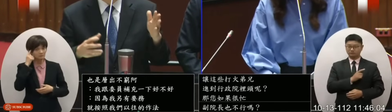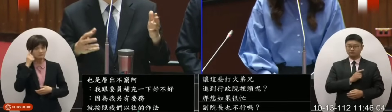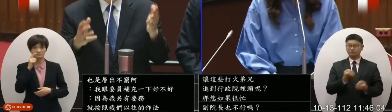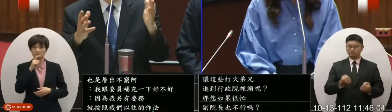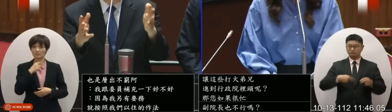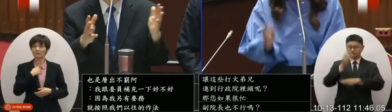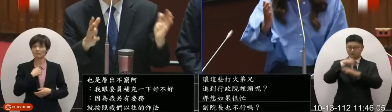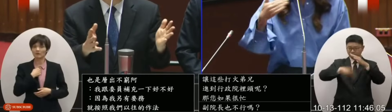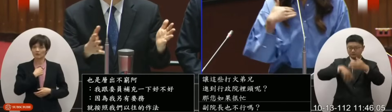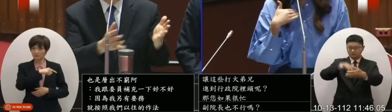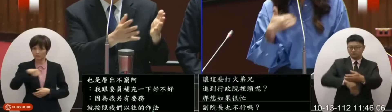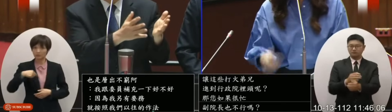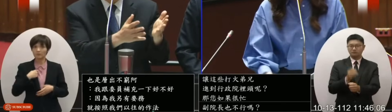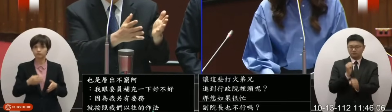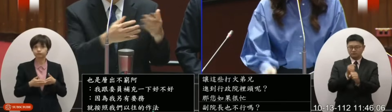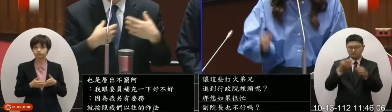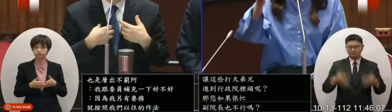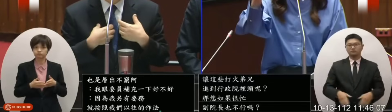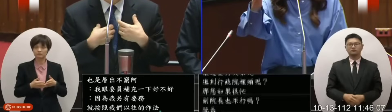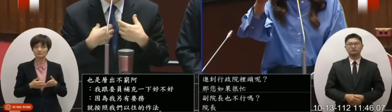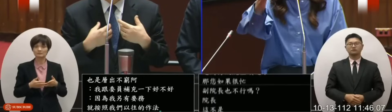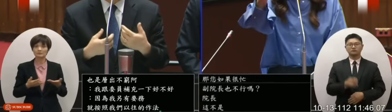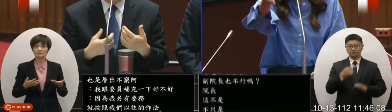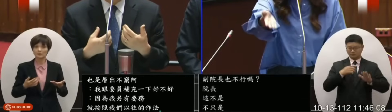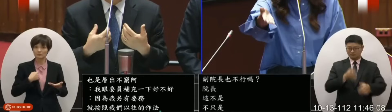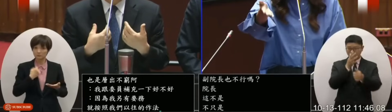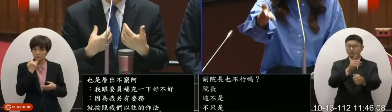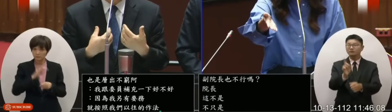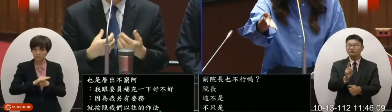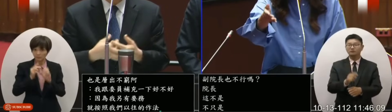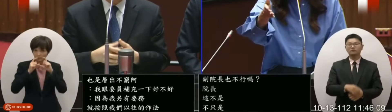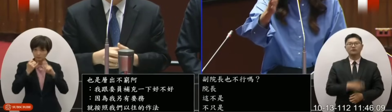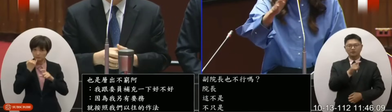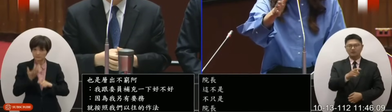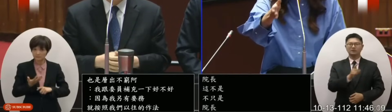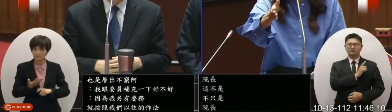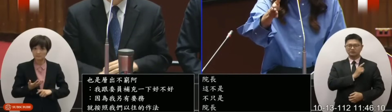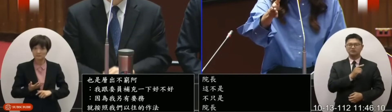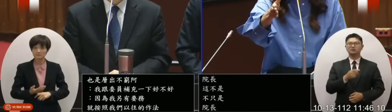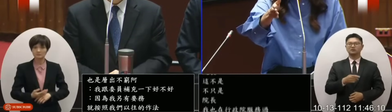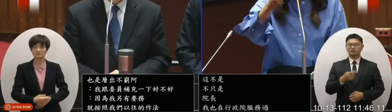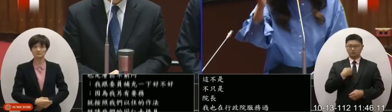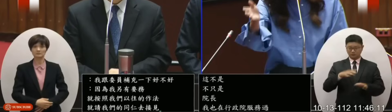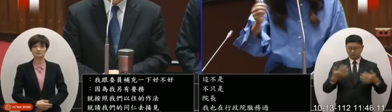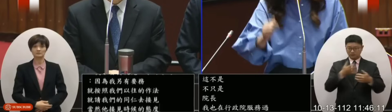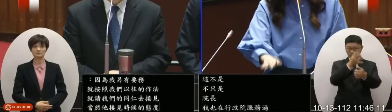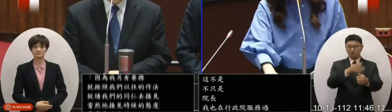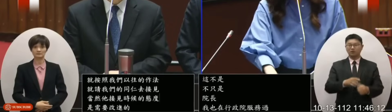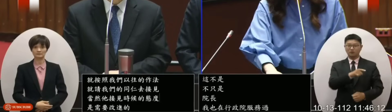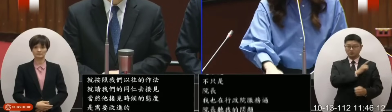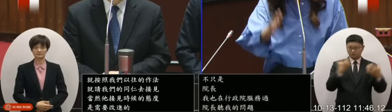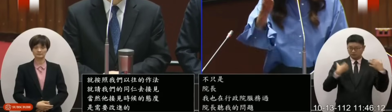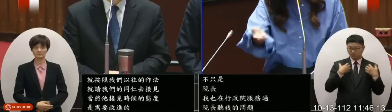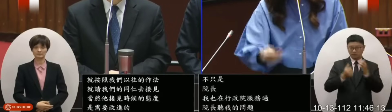务过。 我们要好好 的听我的问题。 没有，我可以问吗？ 你那天很忙，我先回答我的问题。副院长也